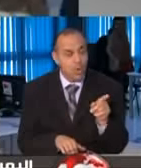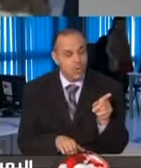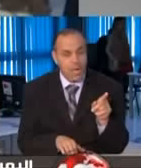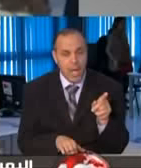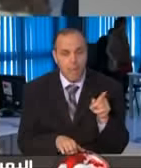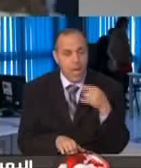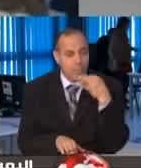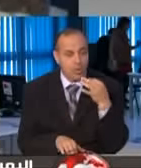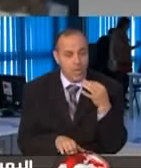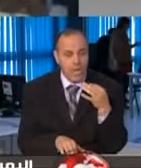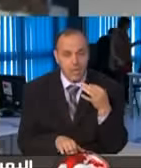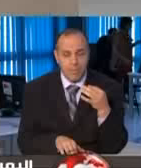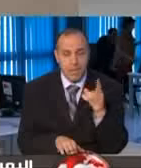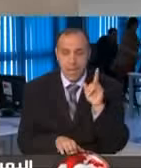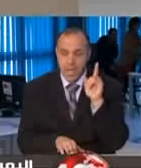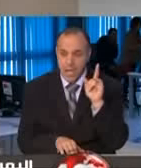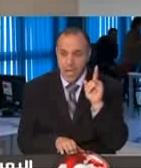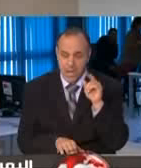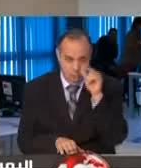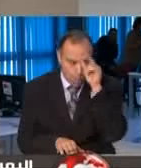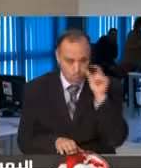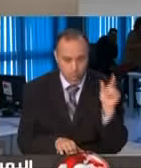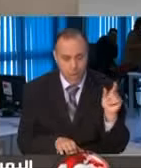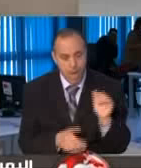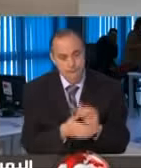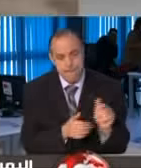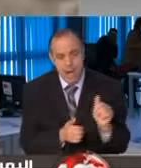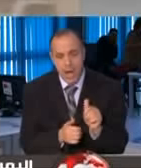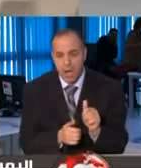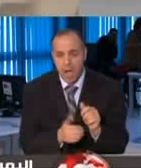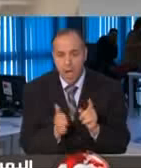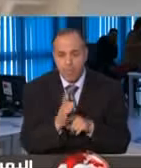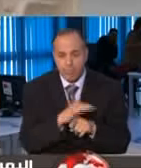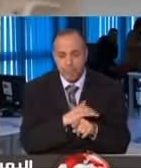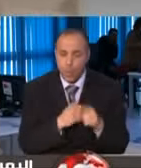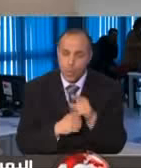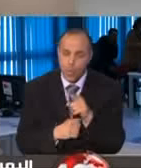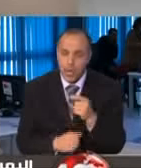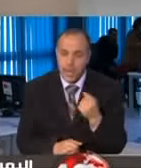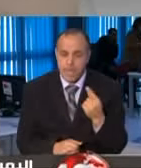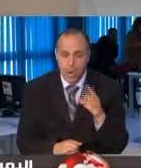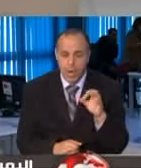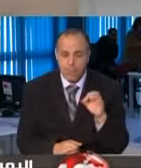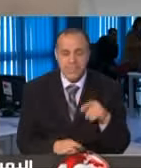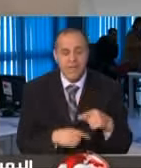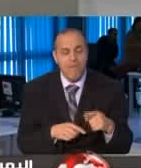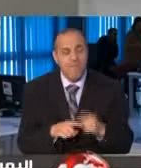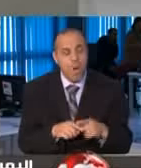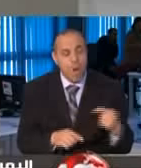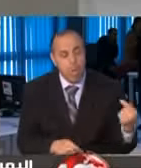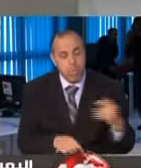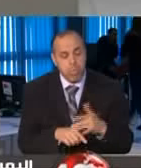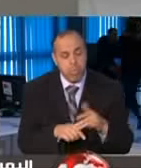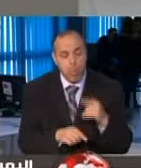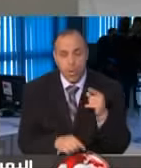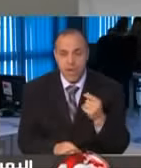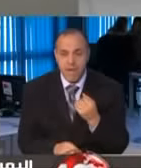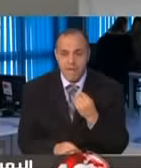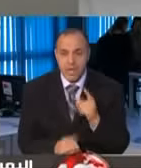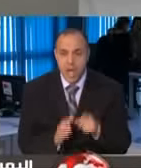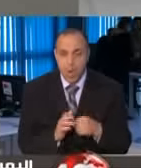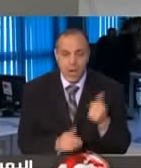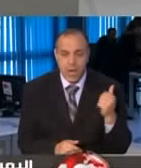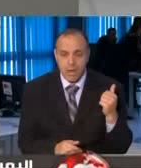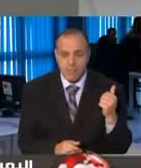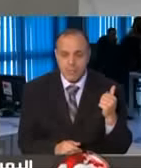لسان المتحدث باسمه الحوثيين وأنصارهم بخرق الهدنة 150 مرة والتي انطلقت ظهر أول